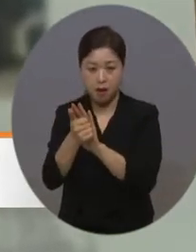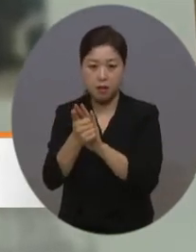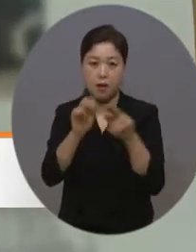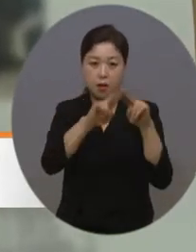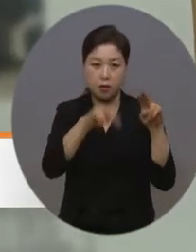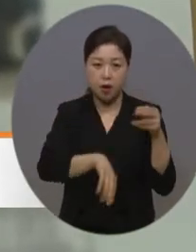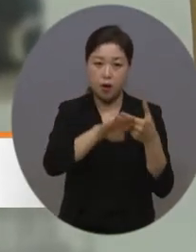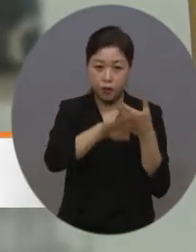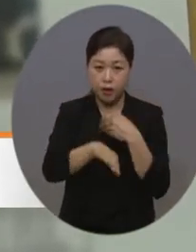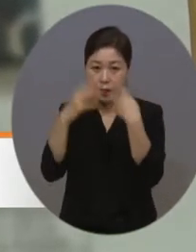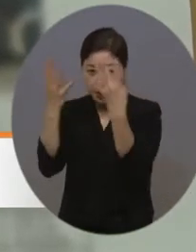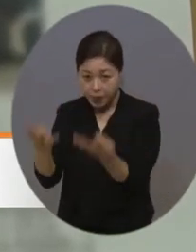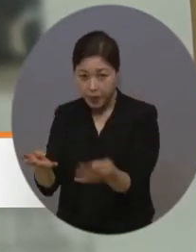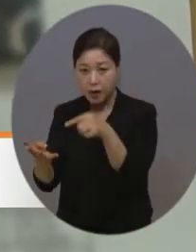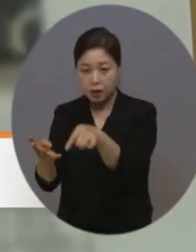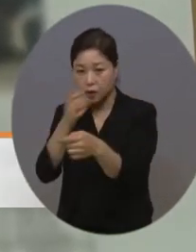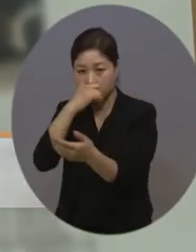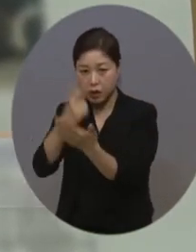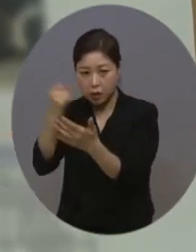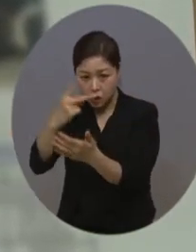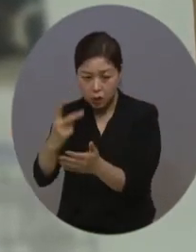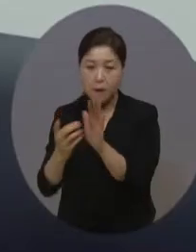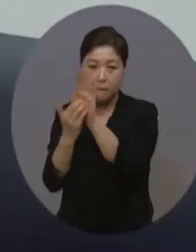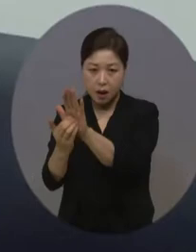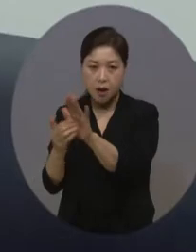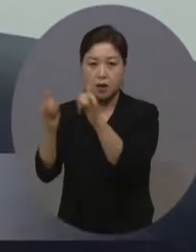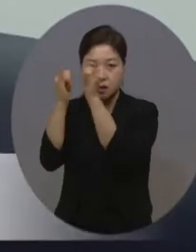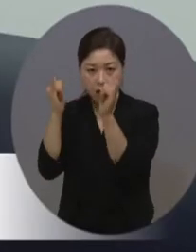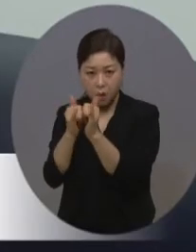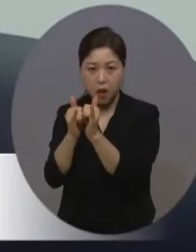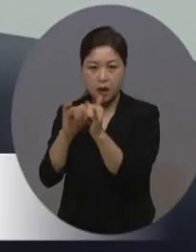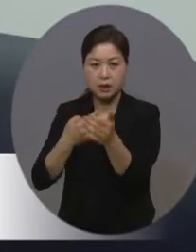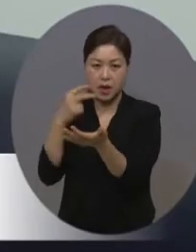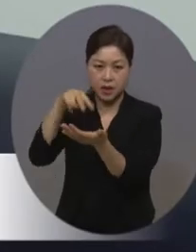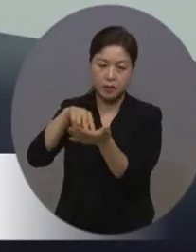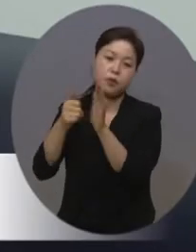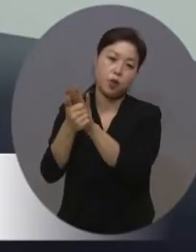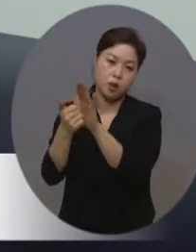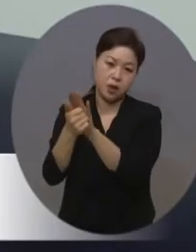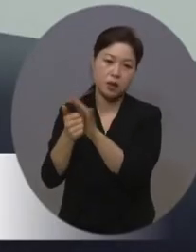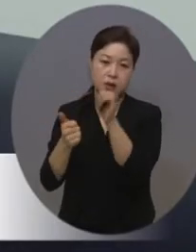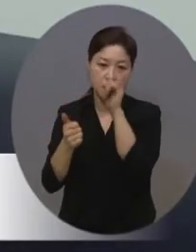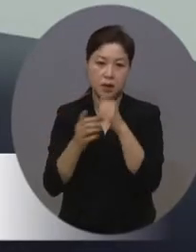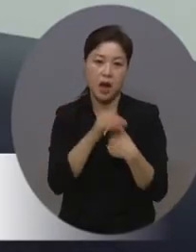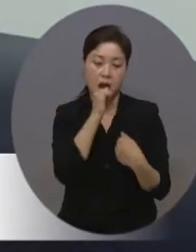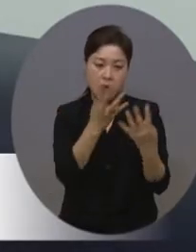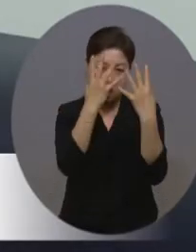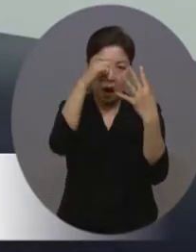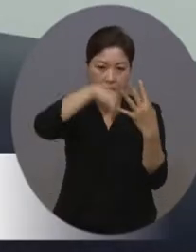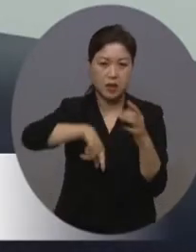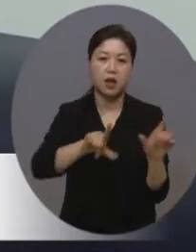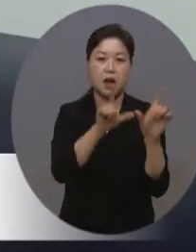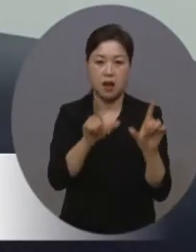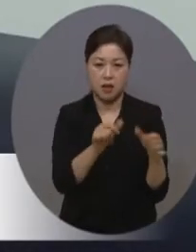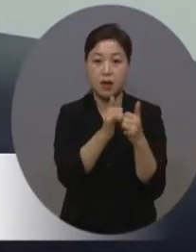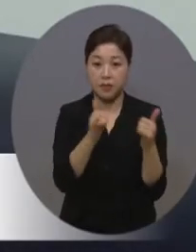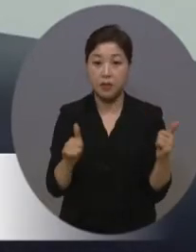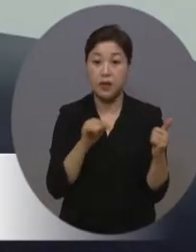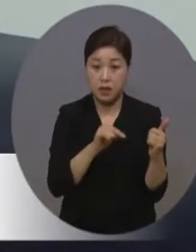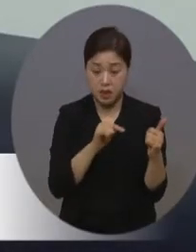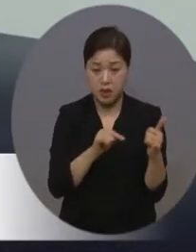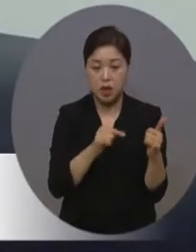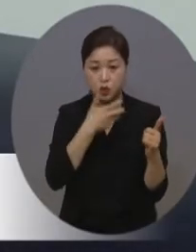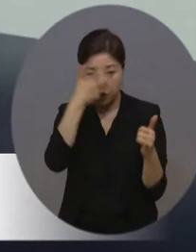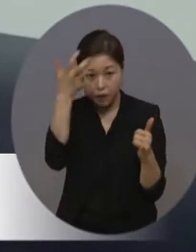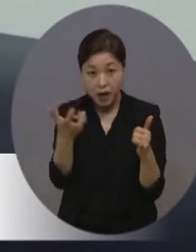재범 방지와 사회 복귀를 위해 힘써왔습니다. 그동안 우리 담안에 갇혀있는 우리 형제들이 꿈을